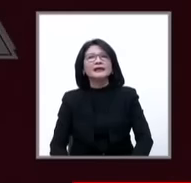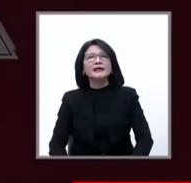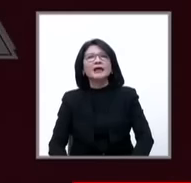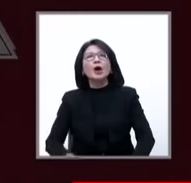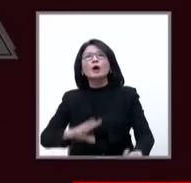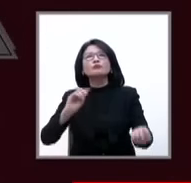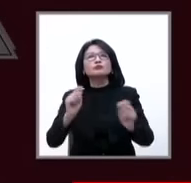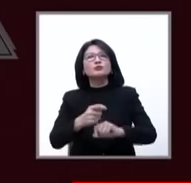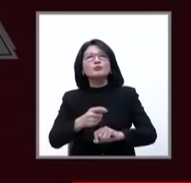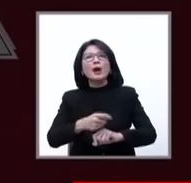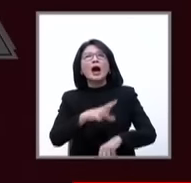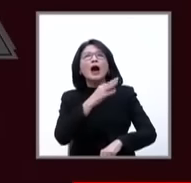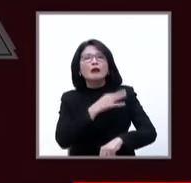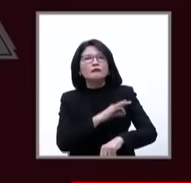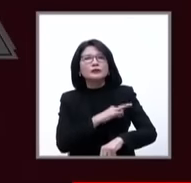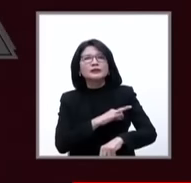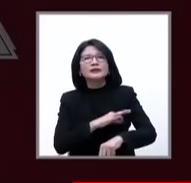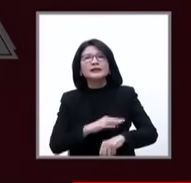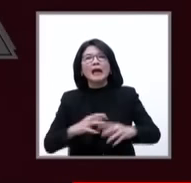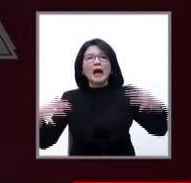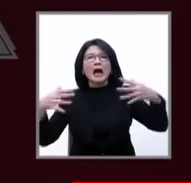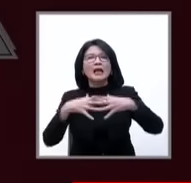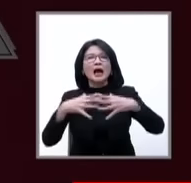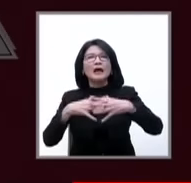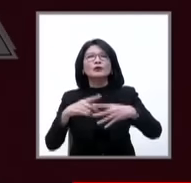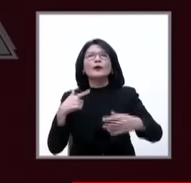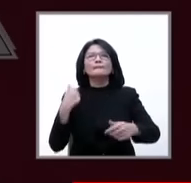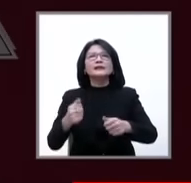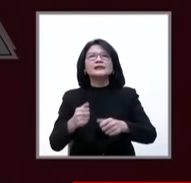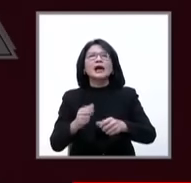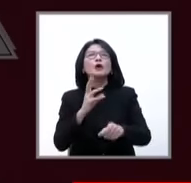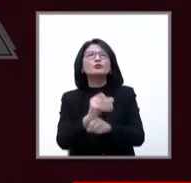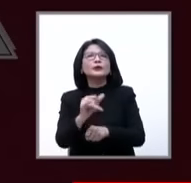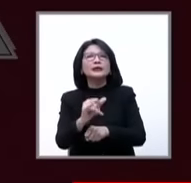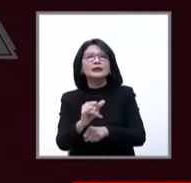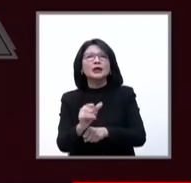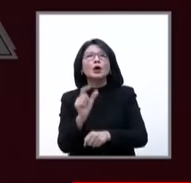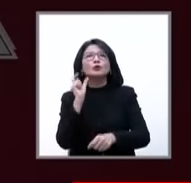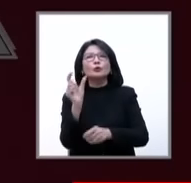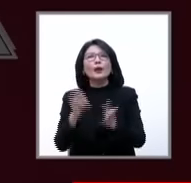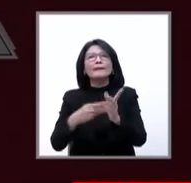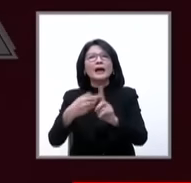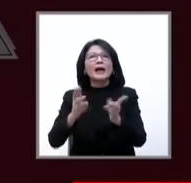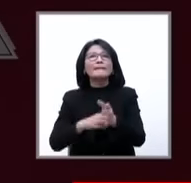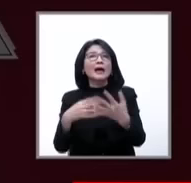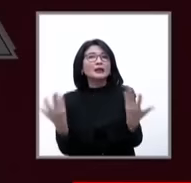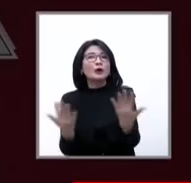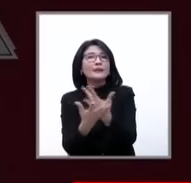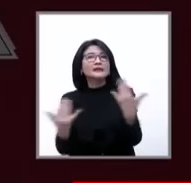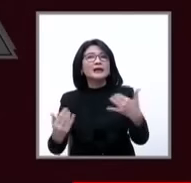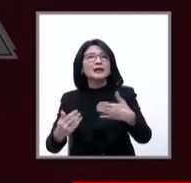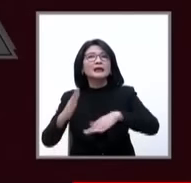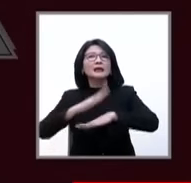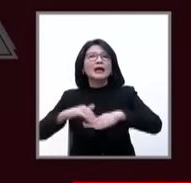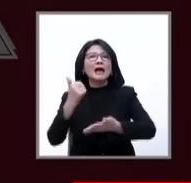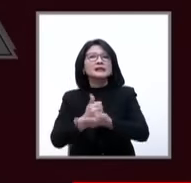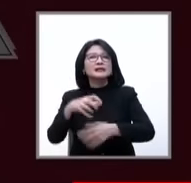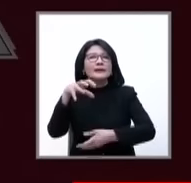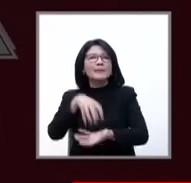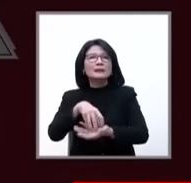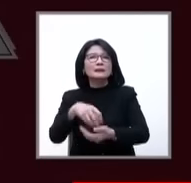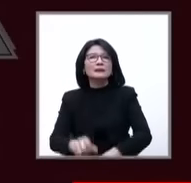kepada keburukan yang lebih dalam. Ini bahayanya. Jadi menurut berarti saya, penggunaan singkat tanda terminologi juga salah satu upaya